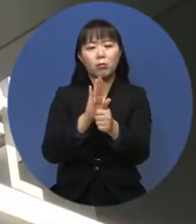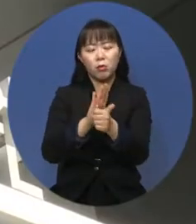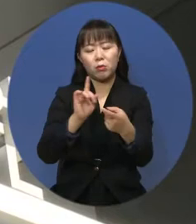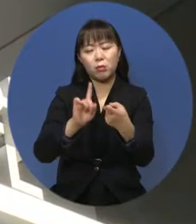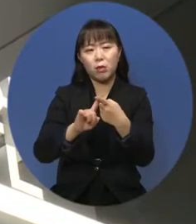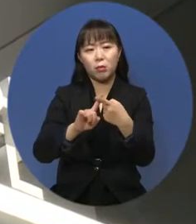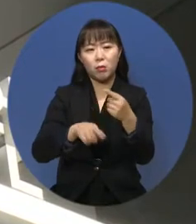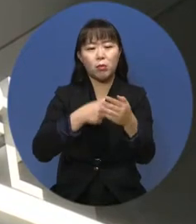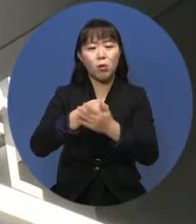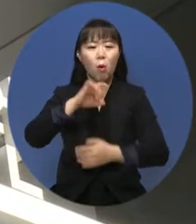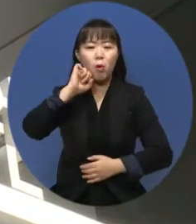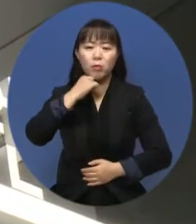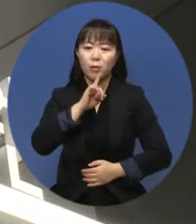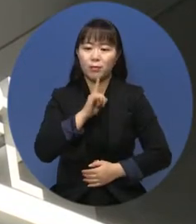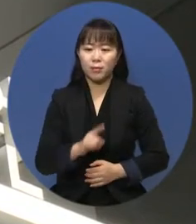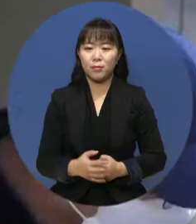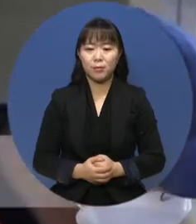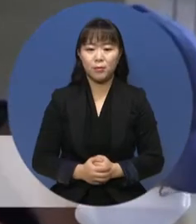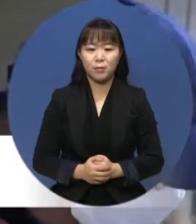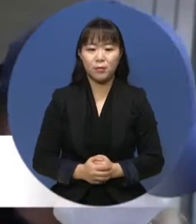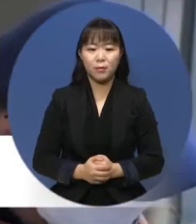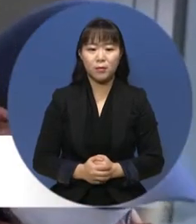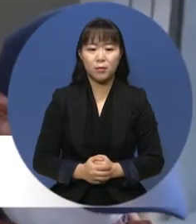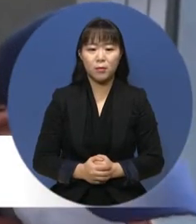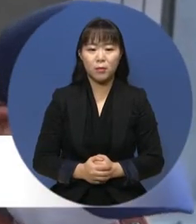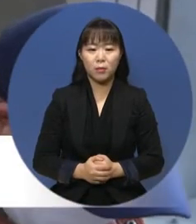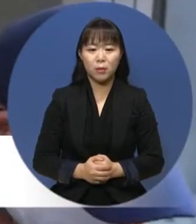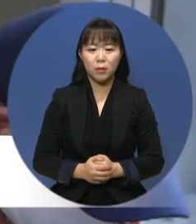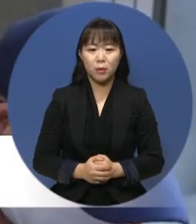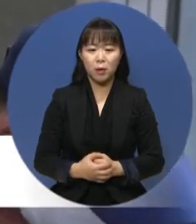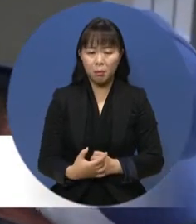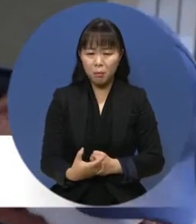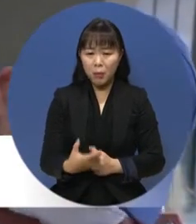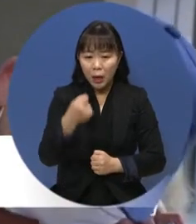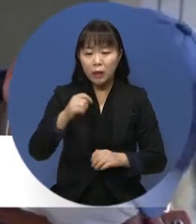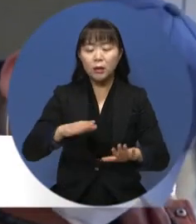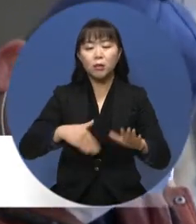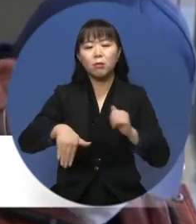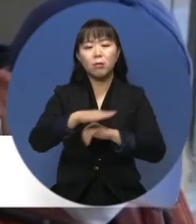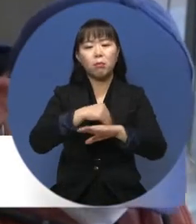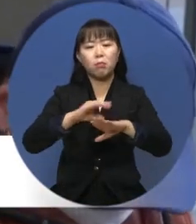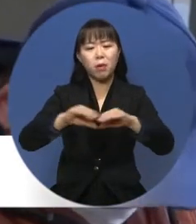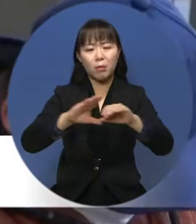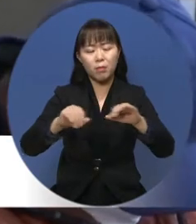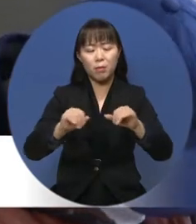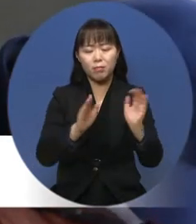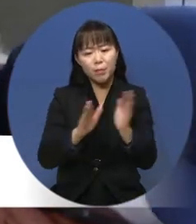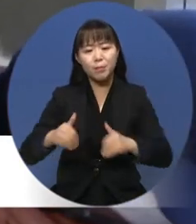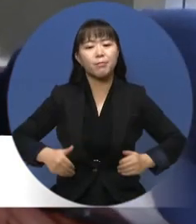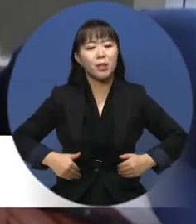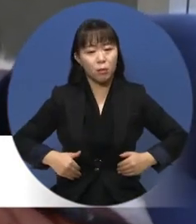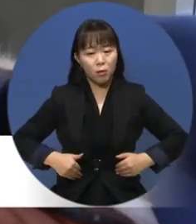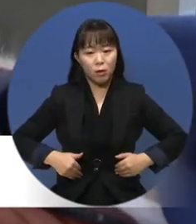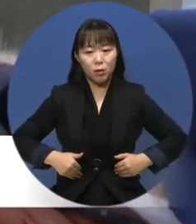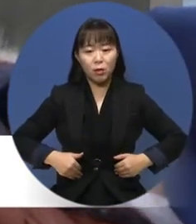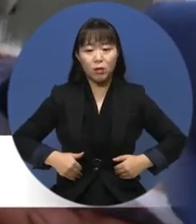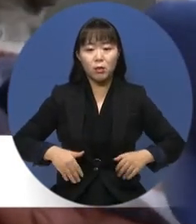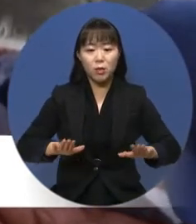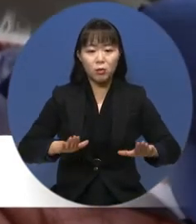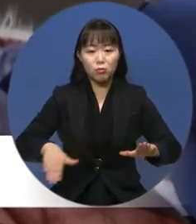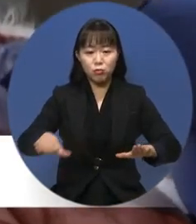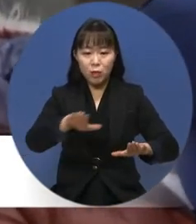답변을 들었다고 말했습니다 하루는 쌀 이 혜택을 마셔야 합니다 그래도 우리는